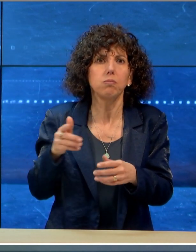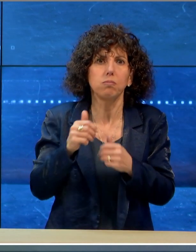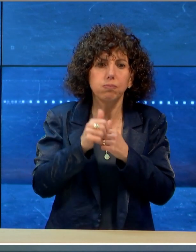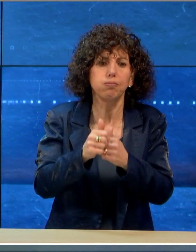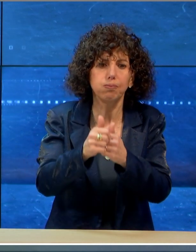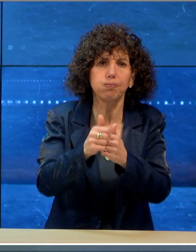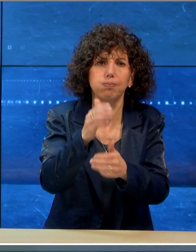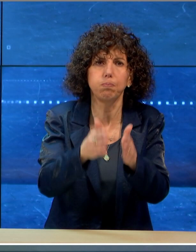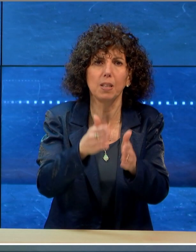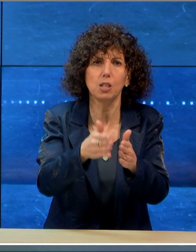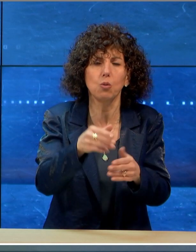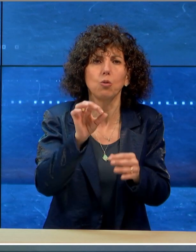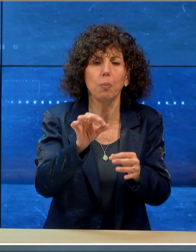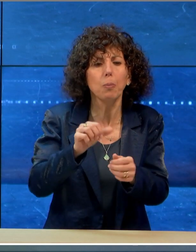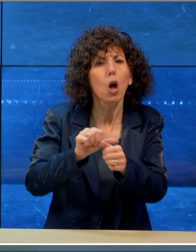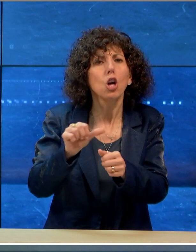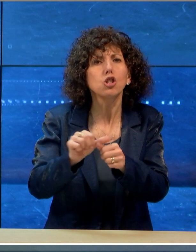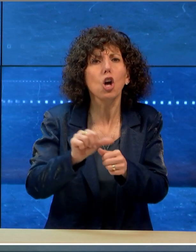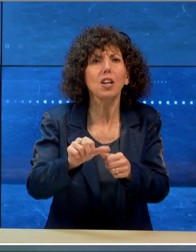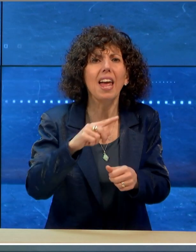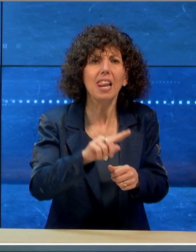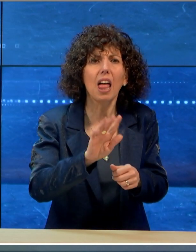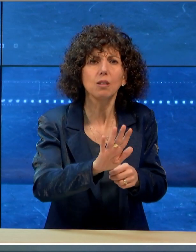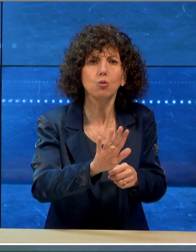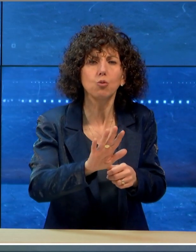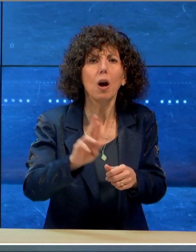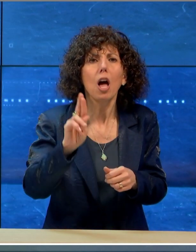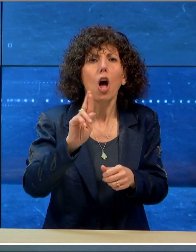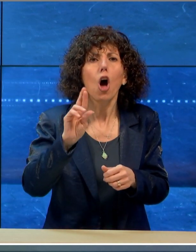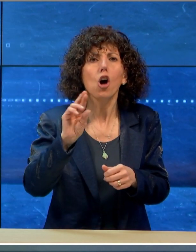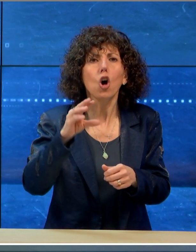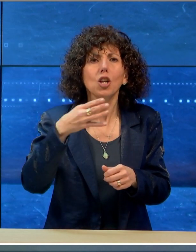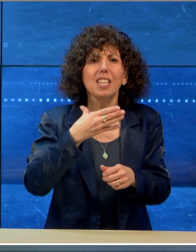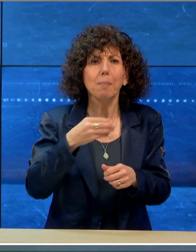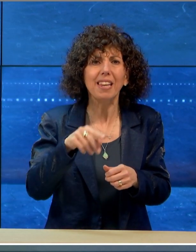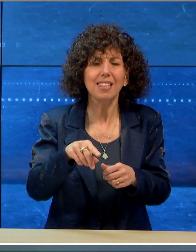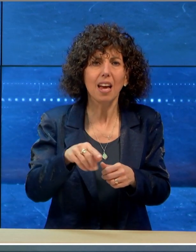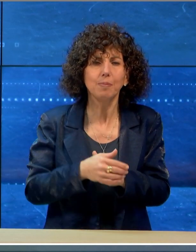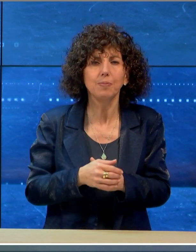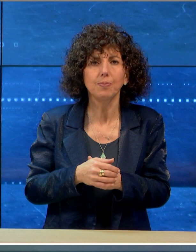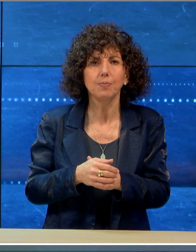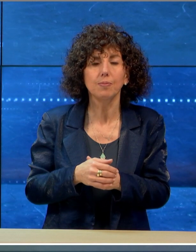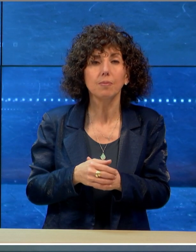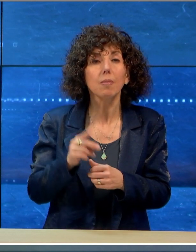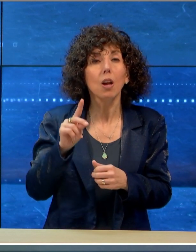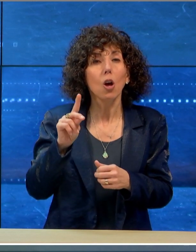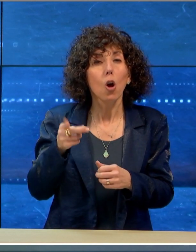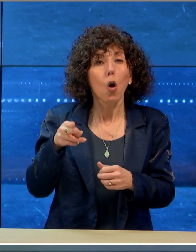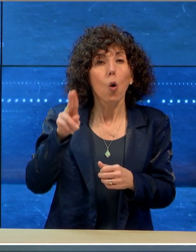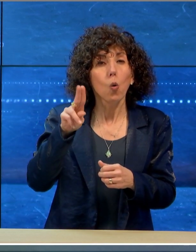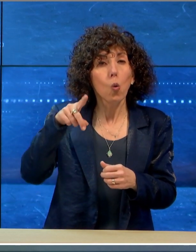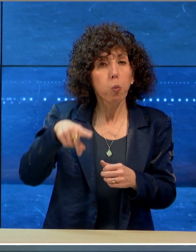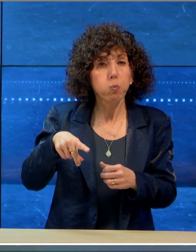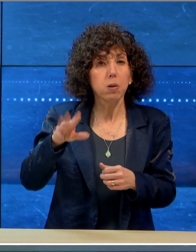nei confronti della sorella della vittima Rosa Maria il Gup Di Bari